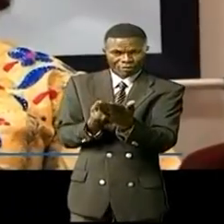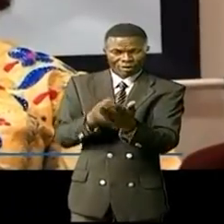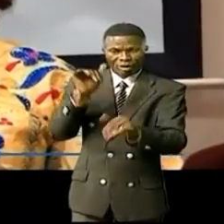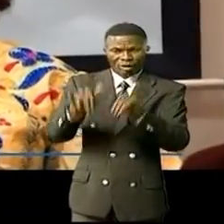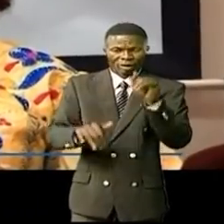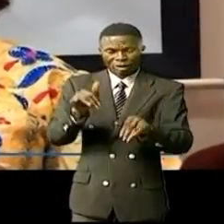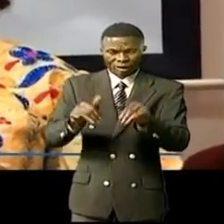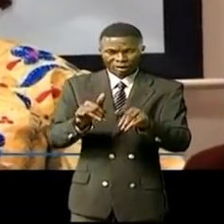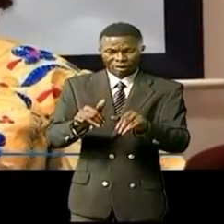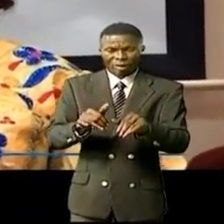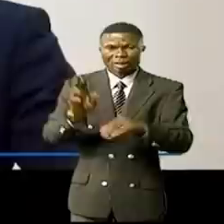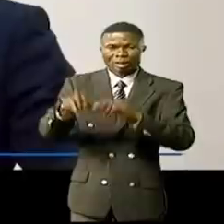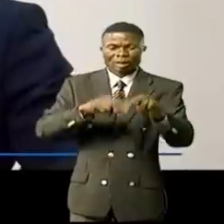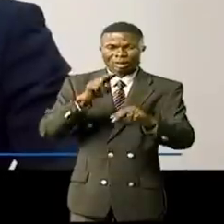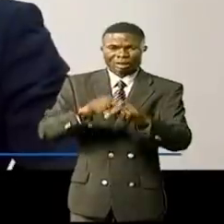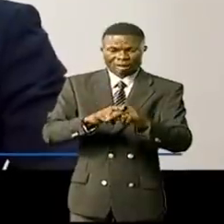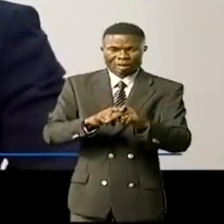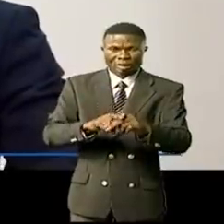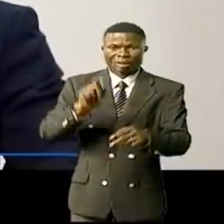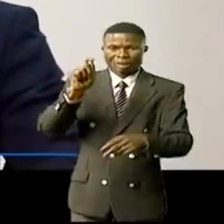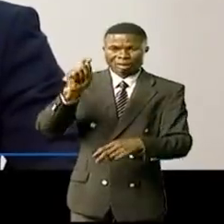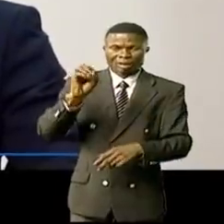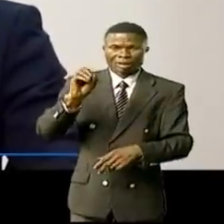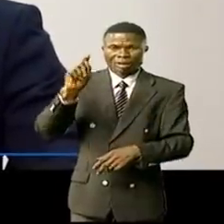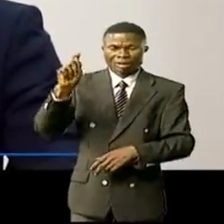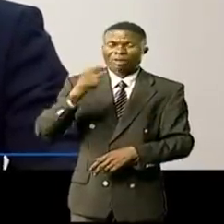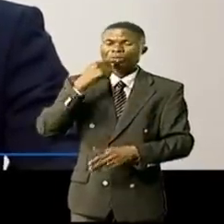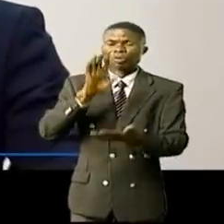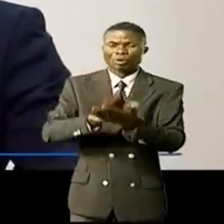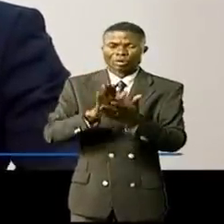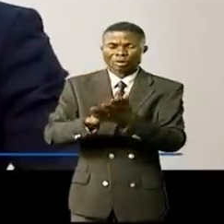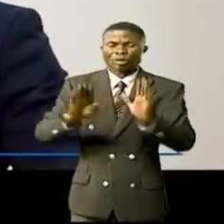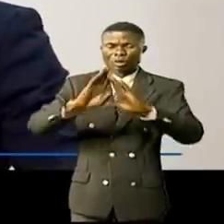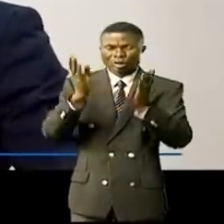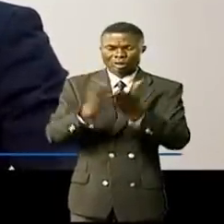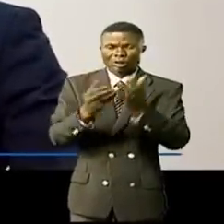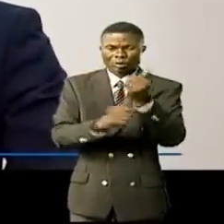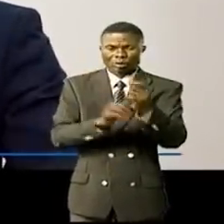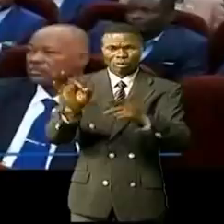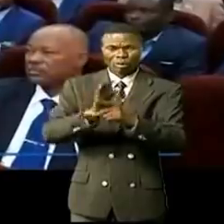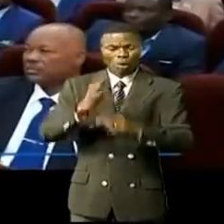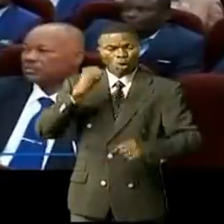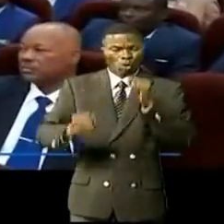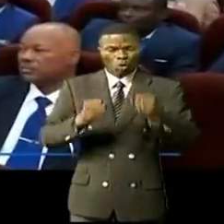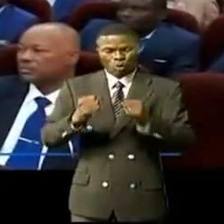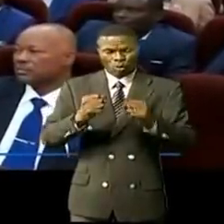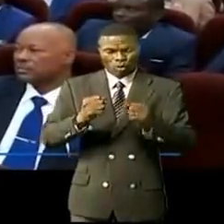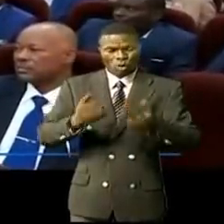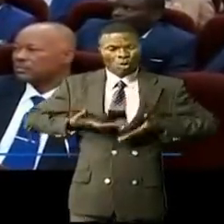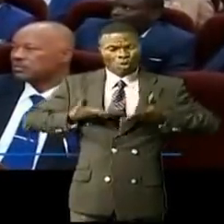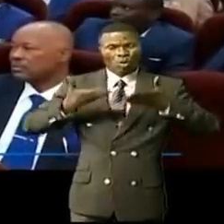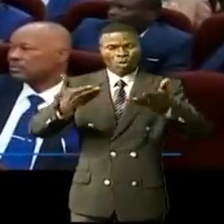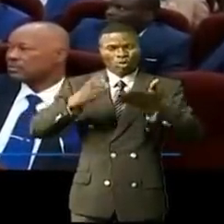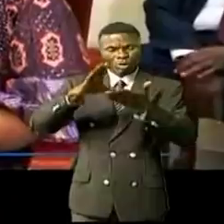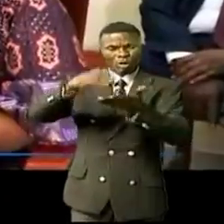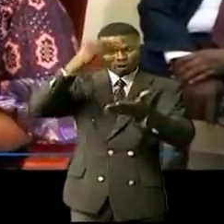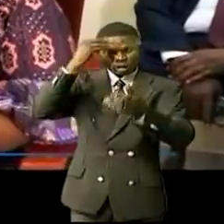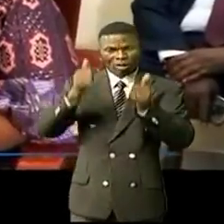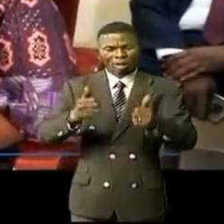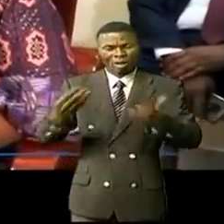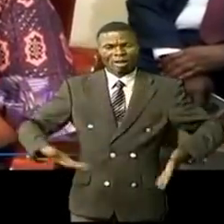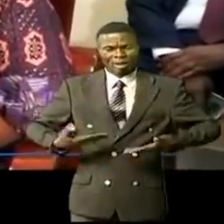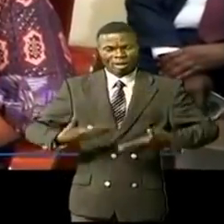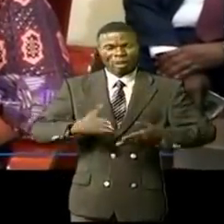secrétaire exécutif national Toto Mabik Toto Kani, félicitant les participants pour leur assiduité en plus de leur application, s'est réjoui